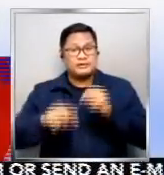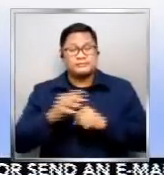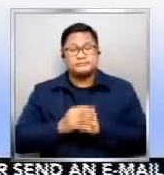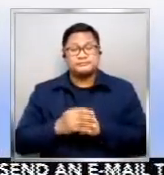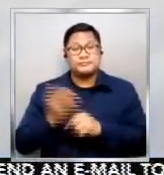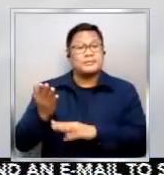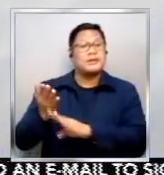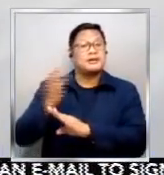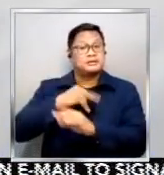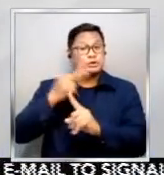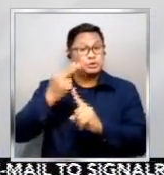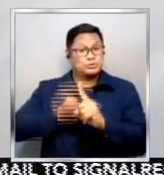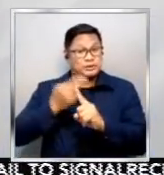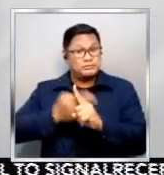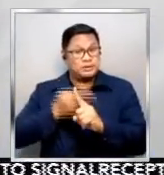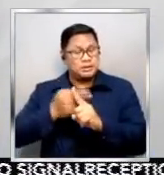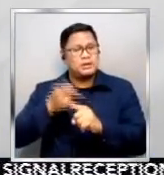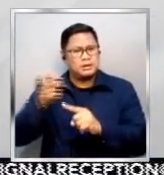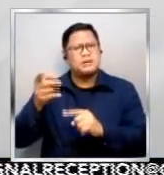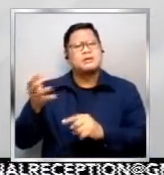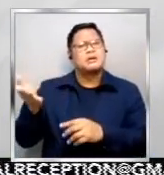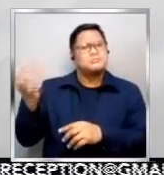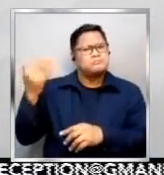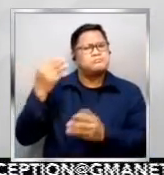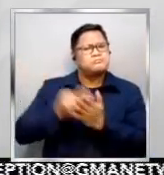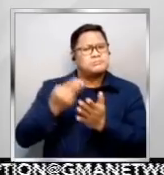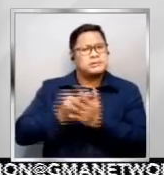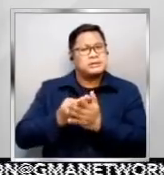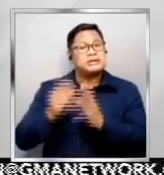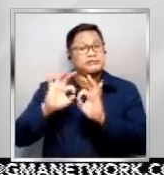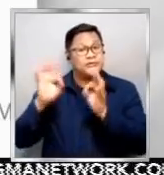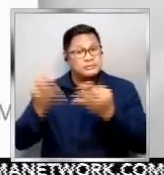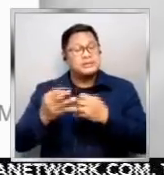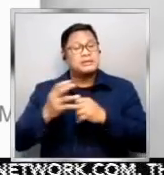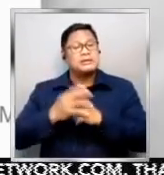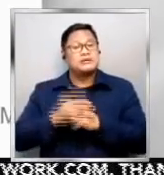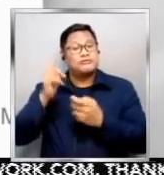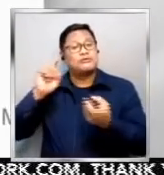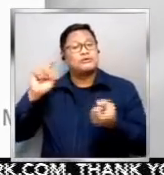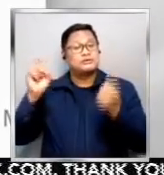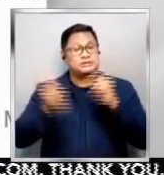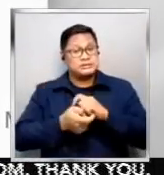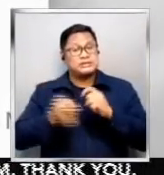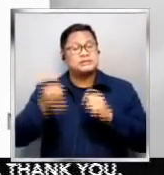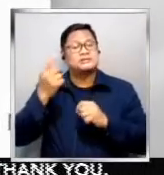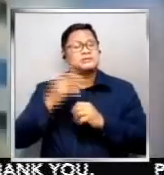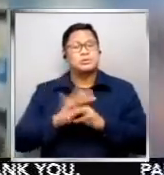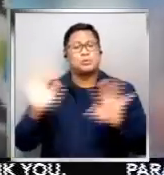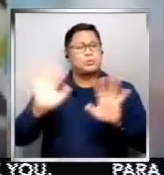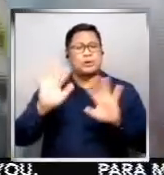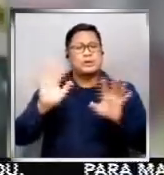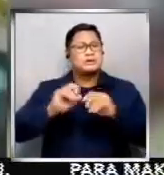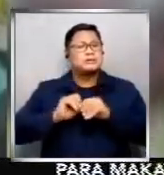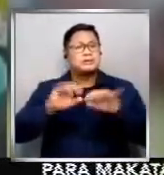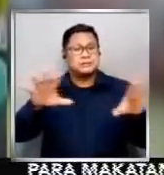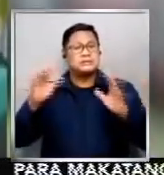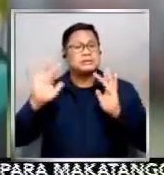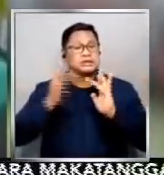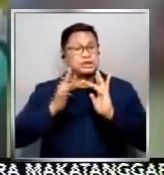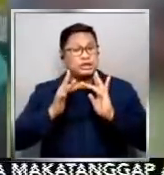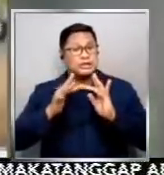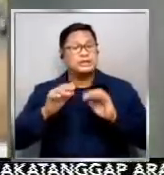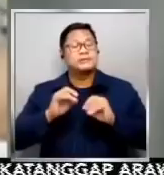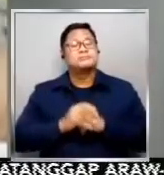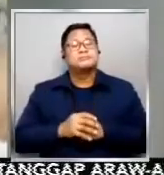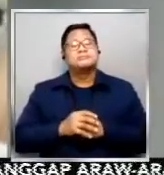ng pera ang suspect sa biktima at kanyang pamilya kapalit ng hindi pagpapakalat ng kanyang sensitibong video at litrato sa internet. Dito na kinasa ng